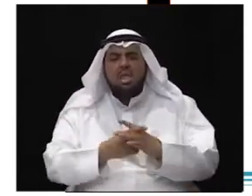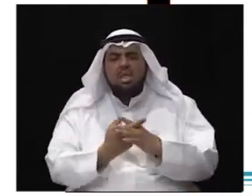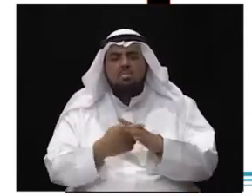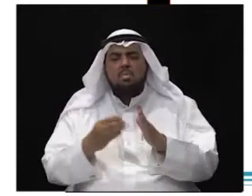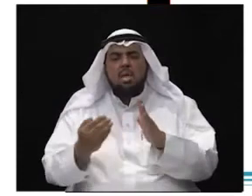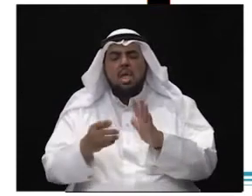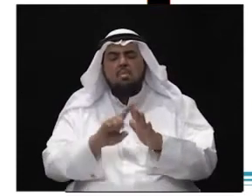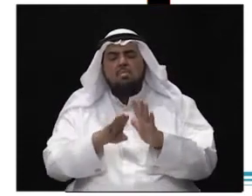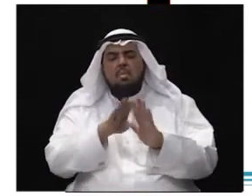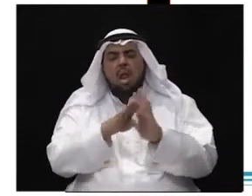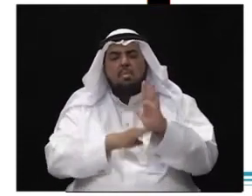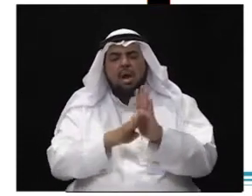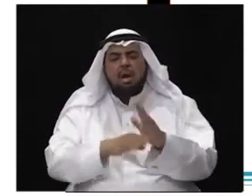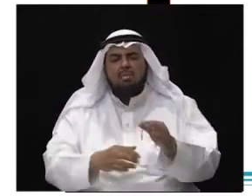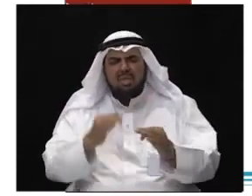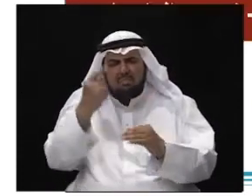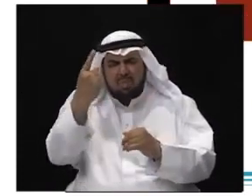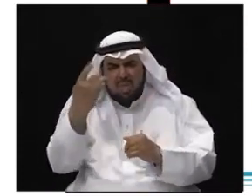بالترتيب؟